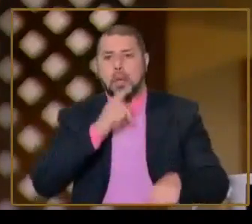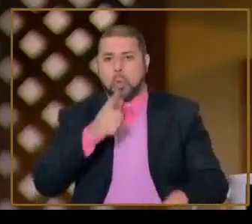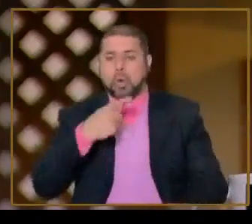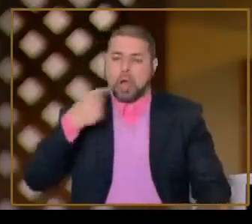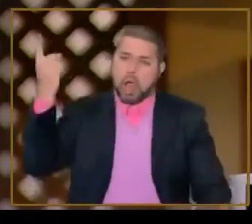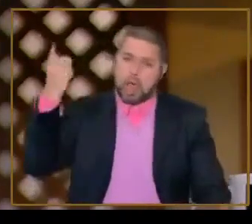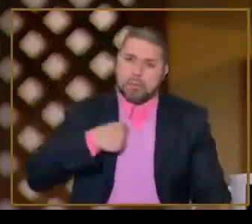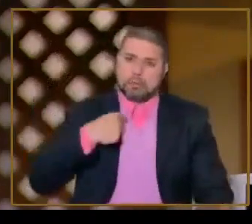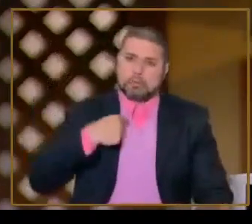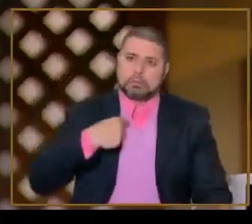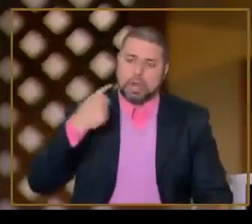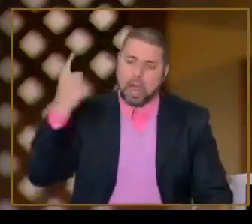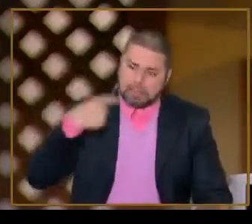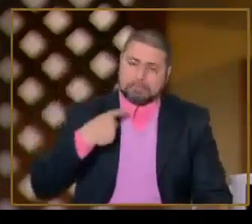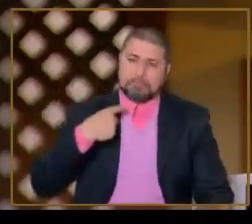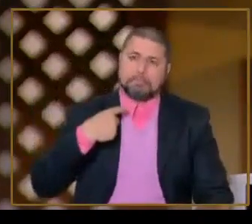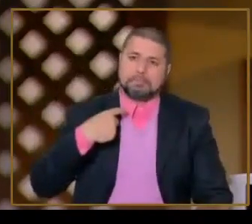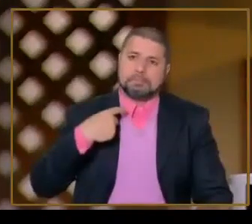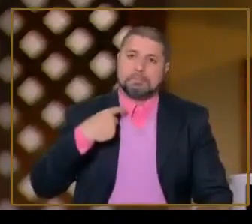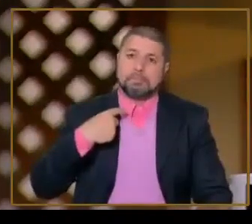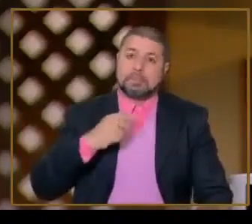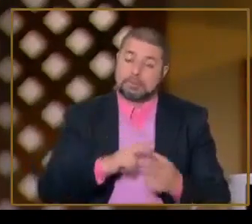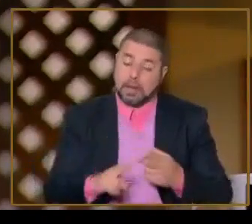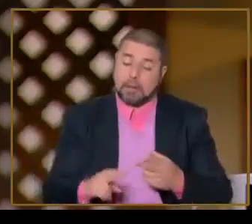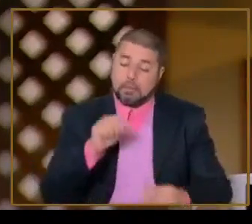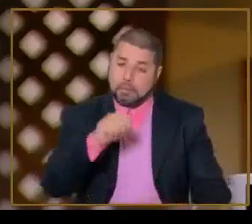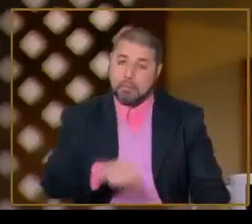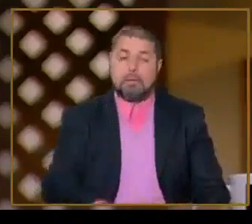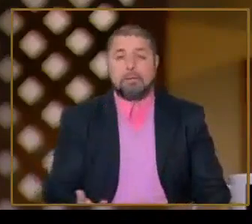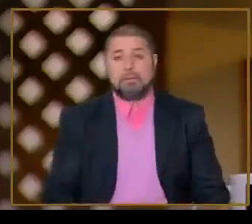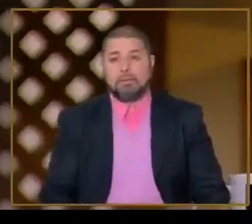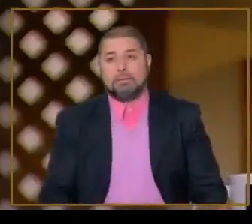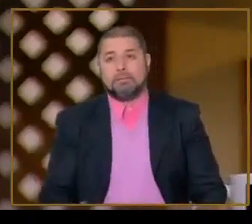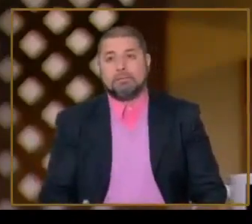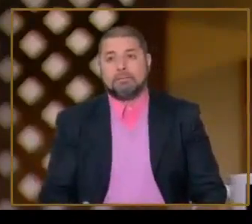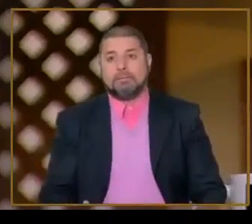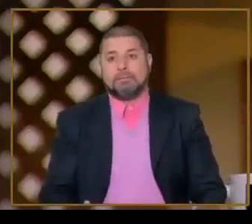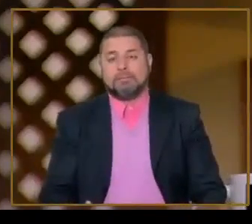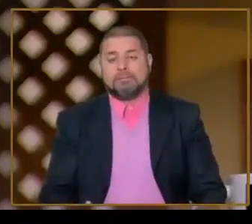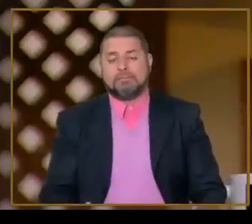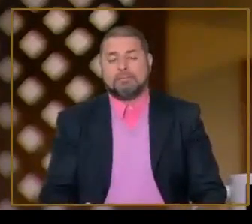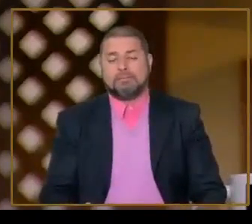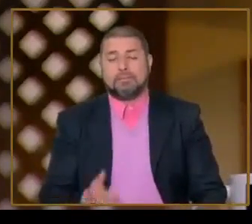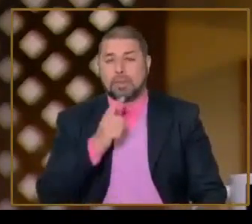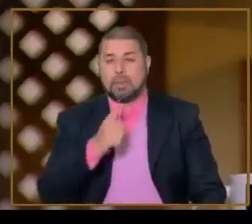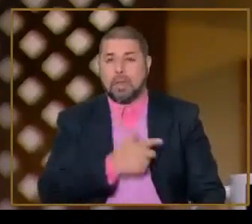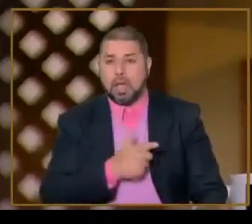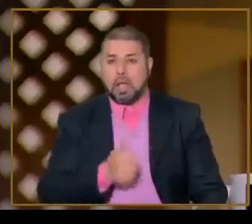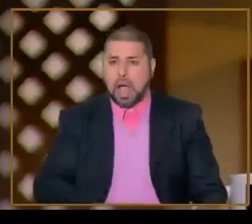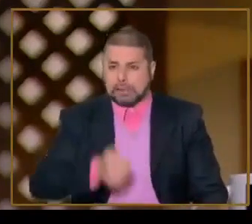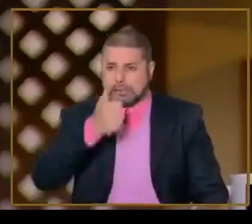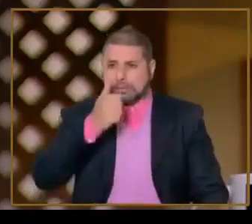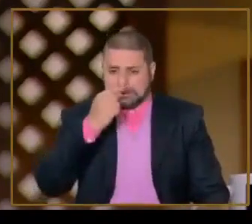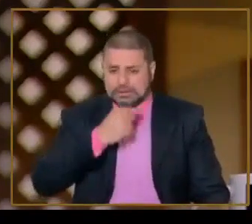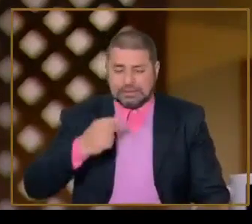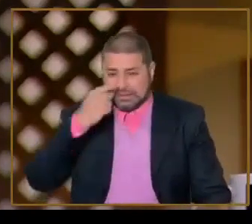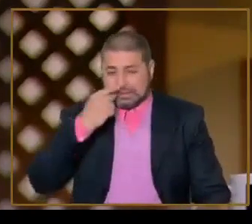وبذلك امرت السلام طبعا اخلاص اخلص